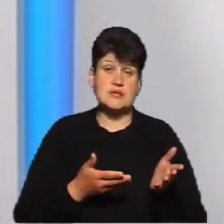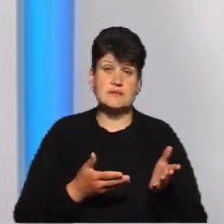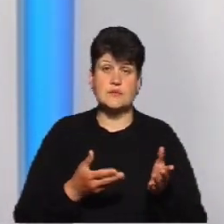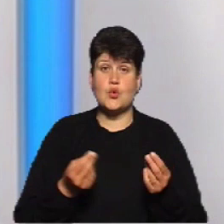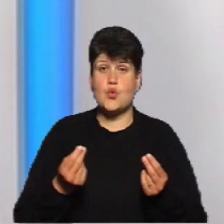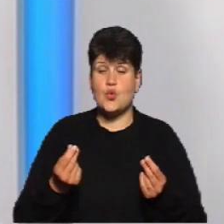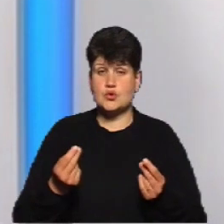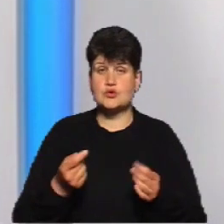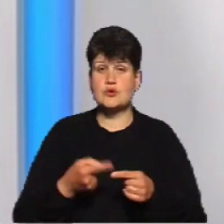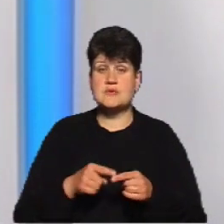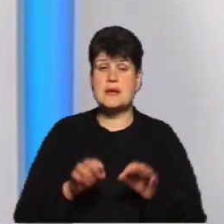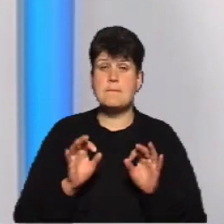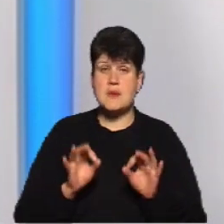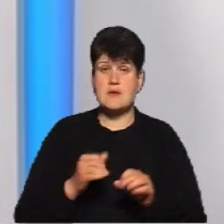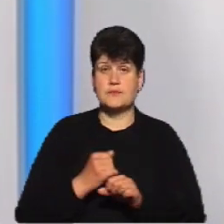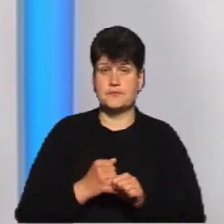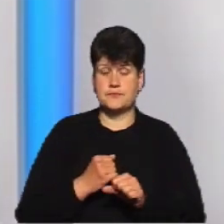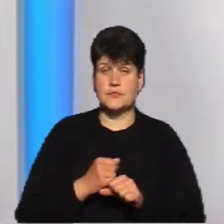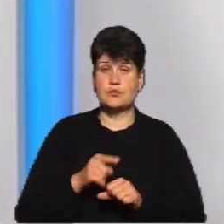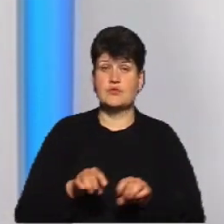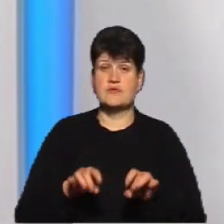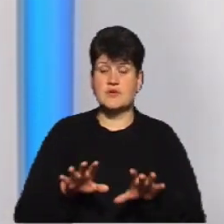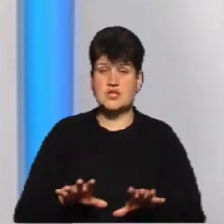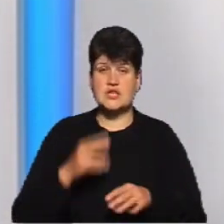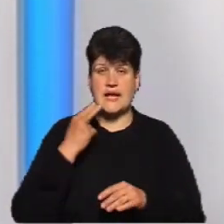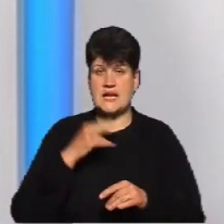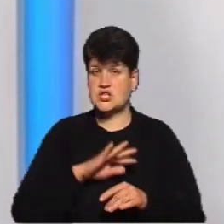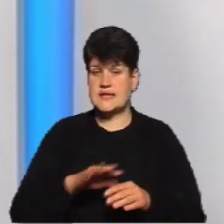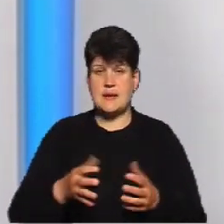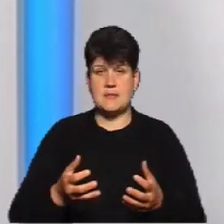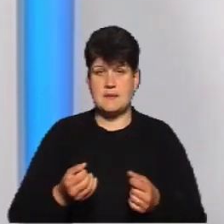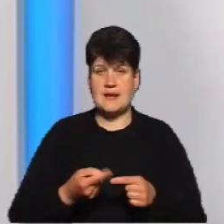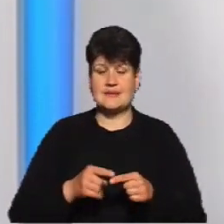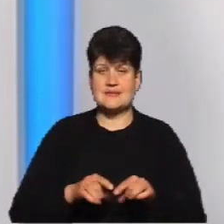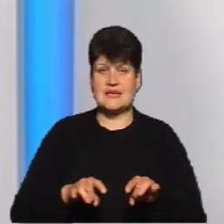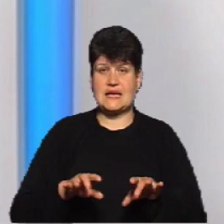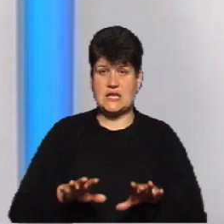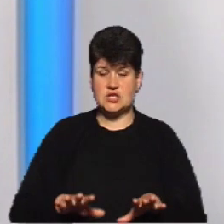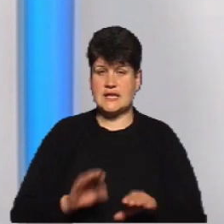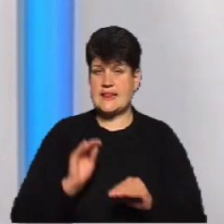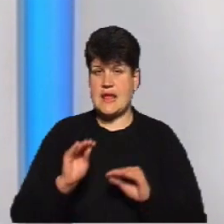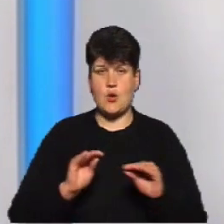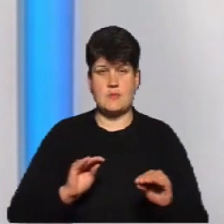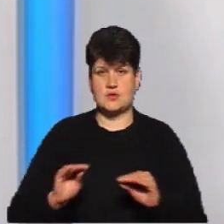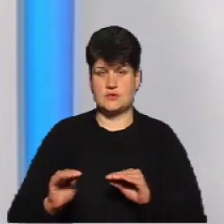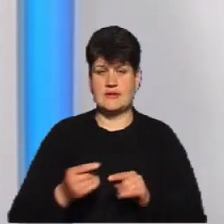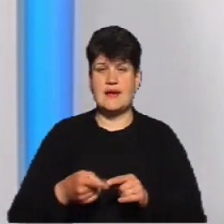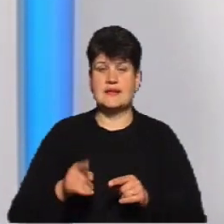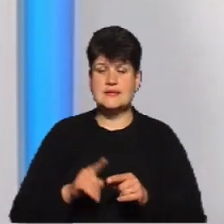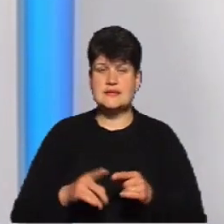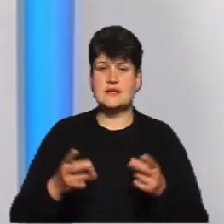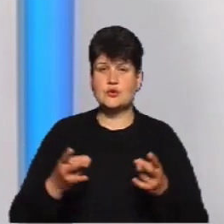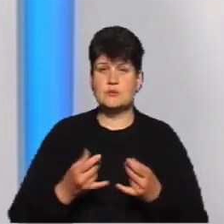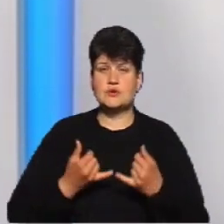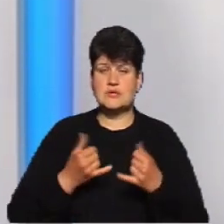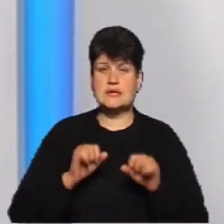правильно обладнати. Тому вони вирішують краще не приймати таких рішень і не облаштовувати. Але це необхідно заради безпеки людей. Тому